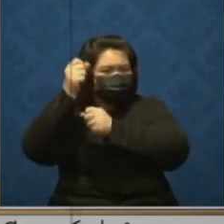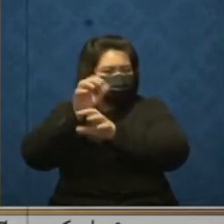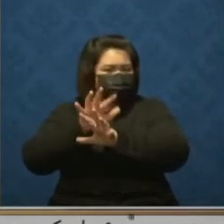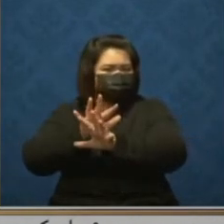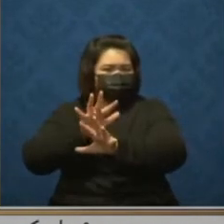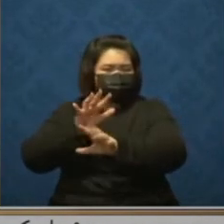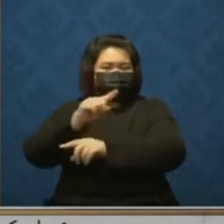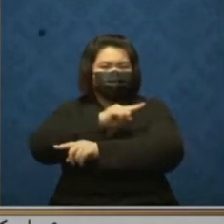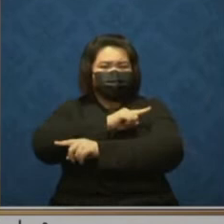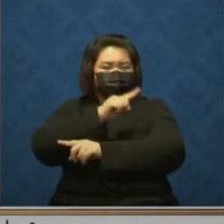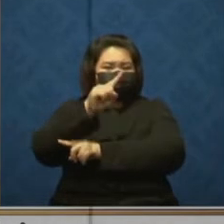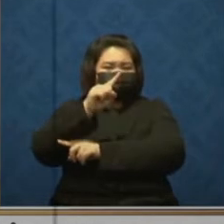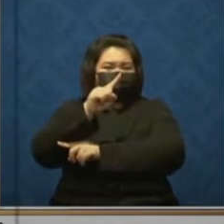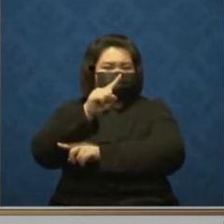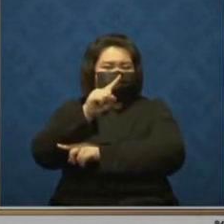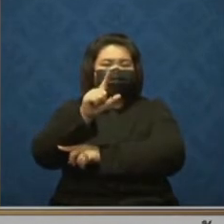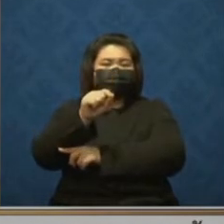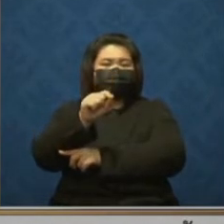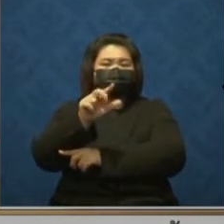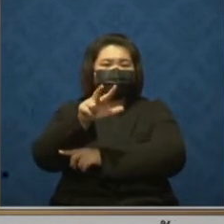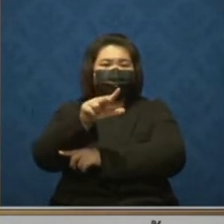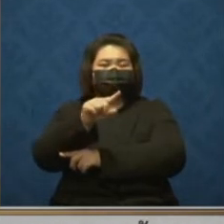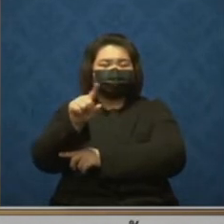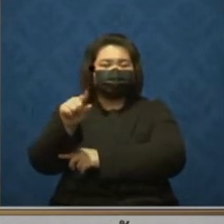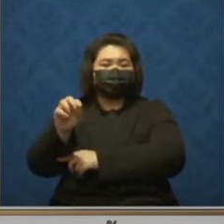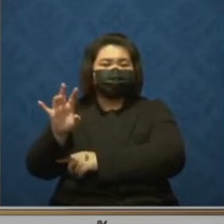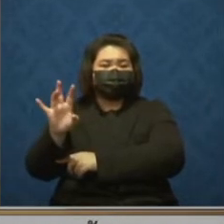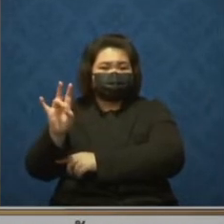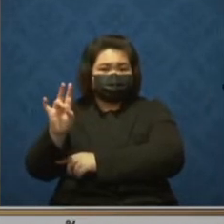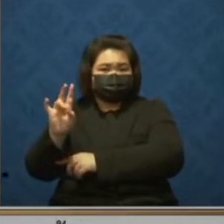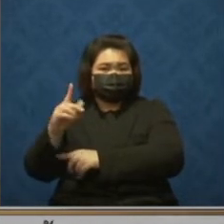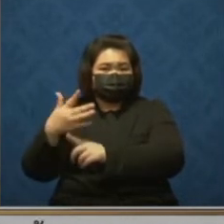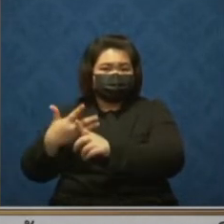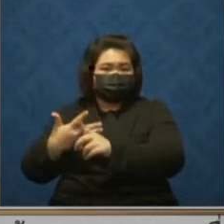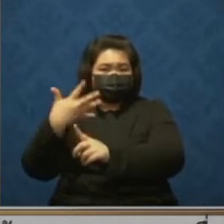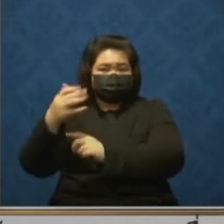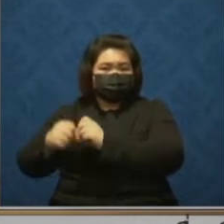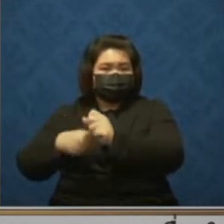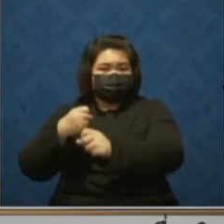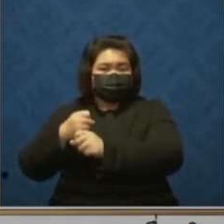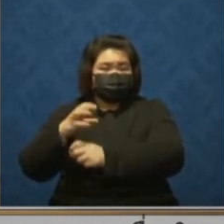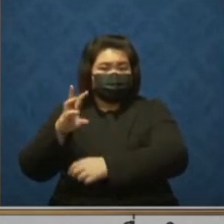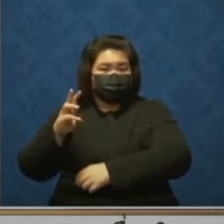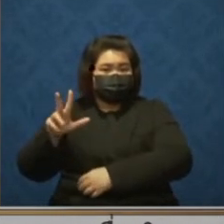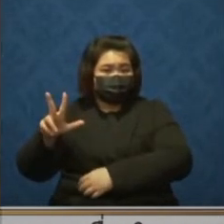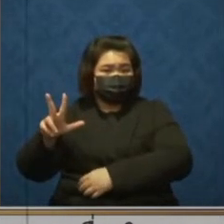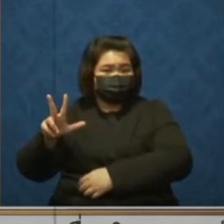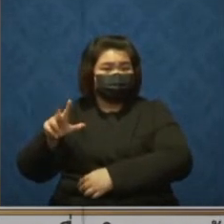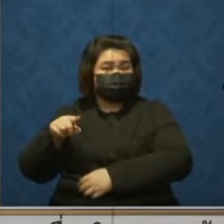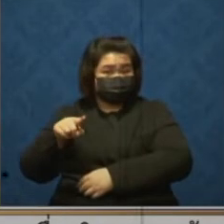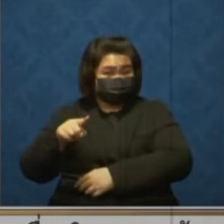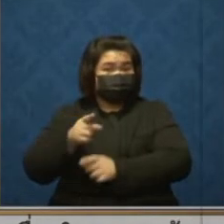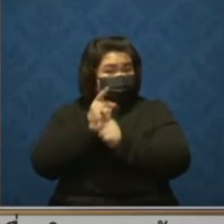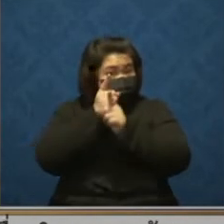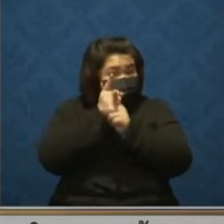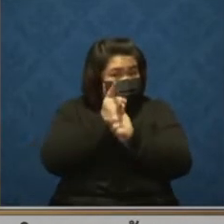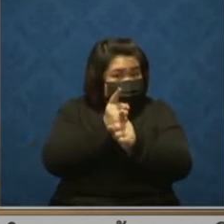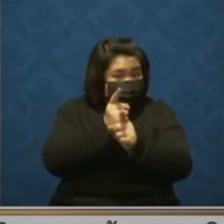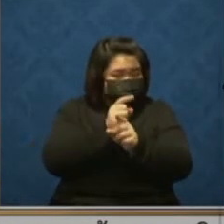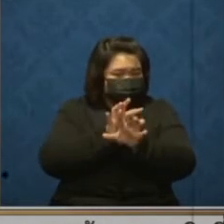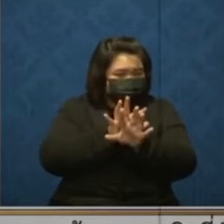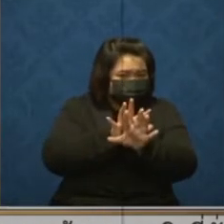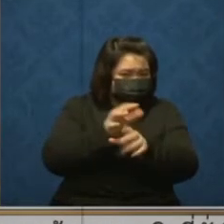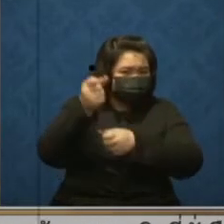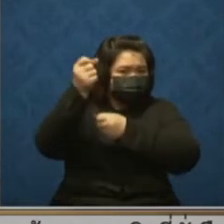พ่วงวันที่ 23ถึง 27พฤศจิกายน 6 3ขออธิษฐานผู้ชุมนุมนะฮะแต่